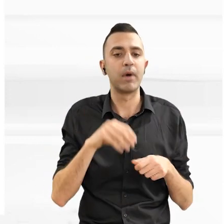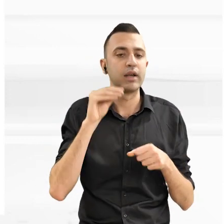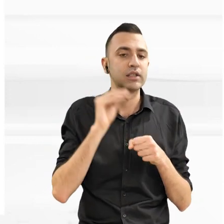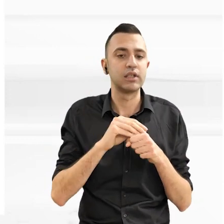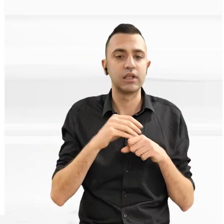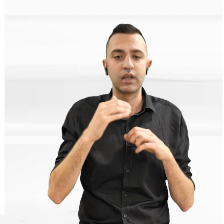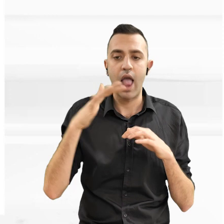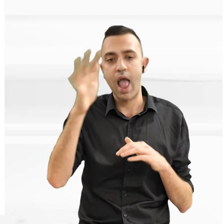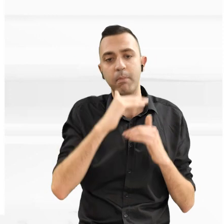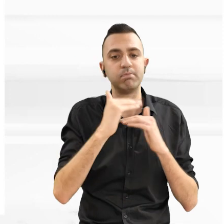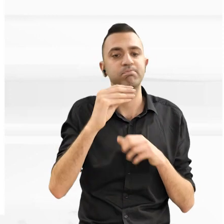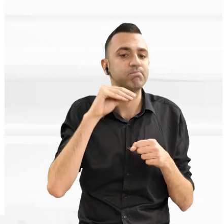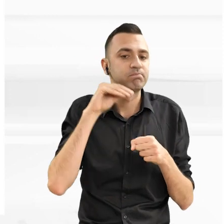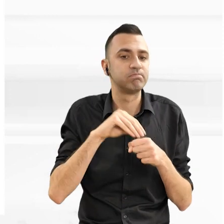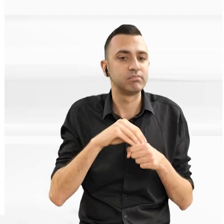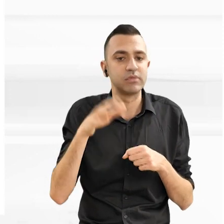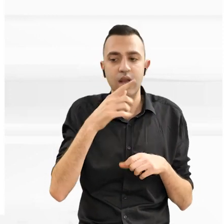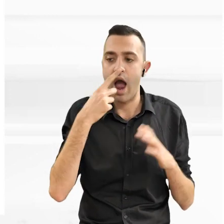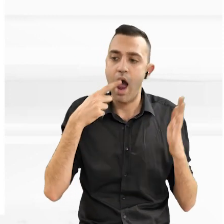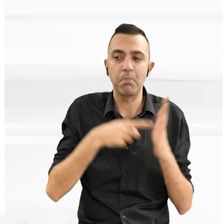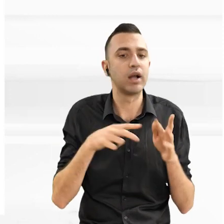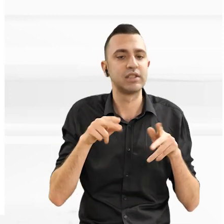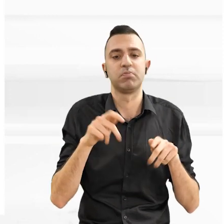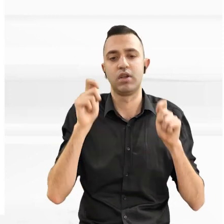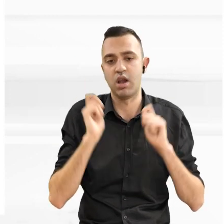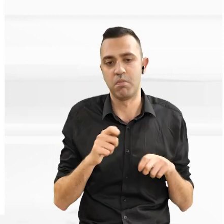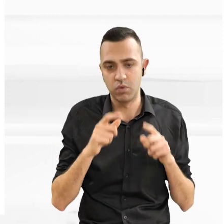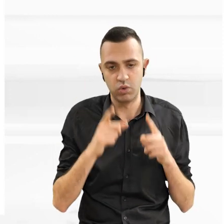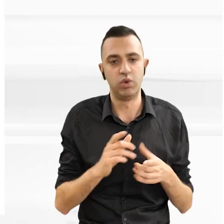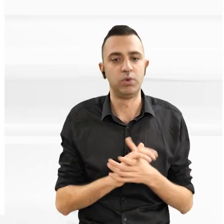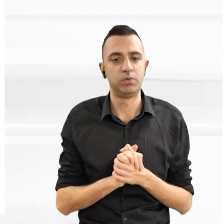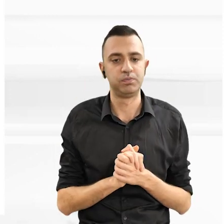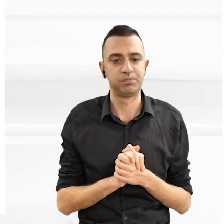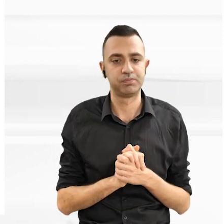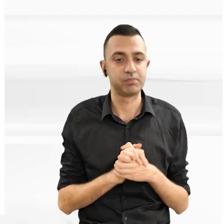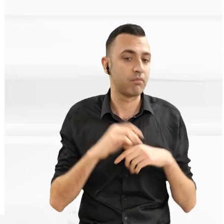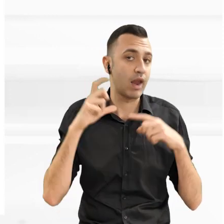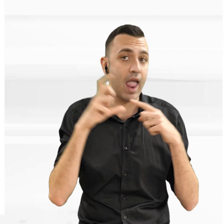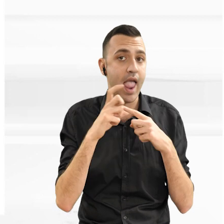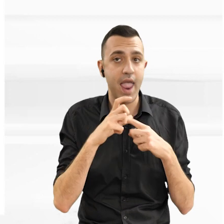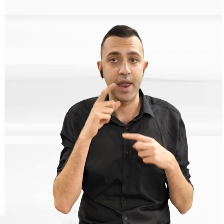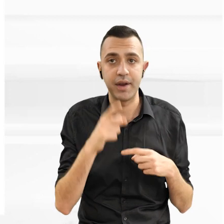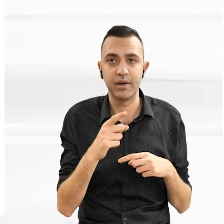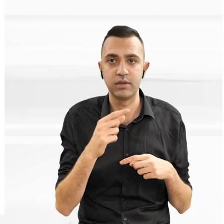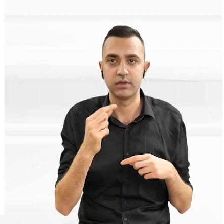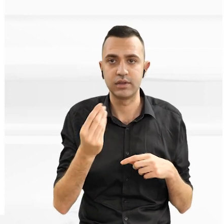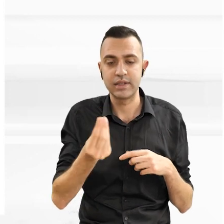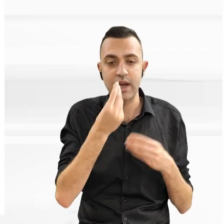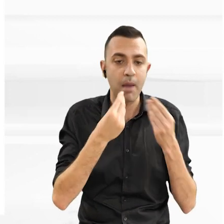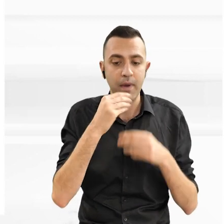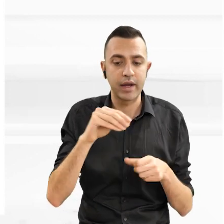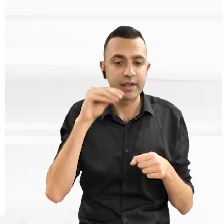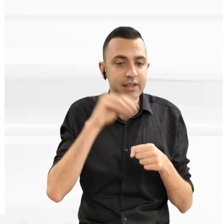hücresel düzeyde enerji üretmeyi amaç ediniyor ve seçeneğinde diyebiliriz e bakalım beslenme